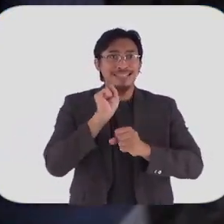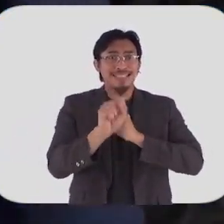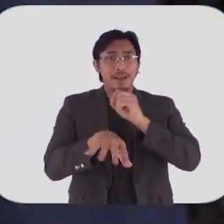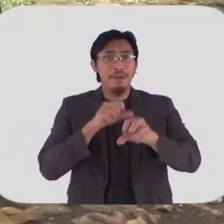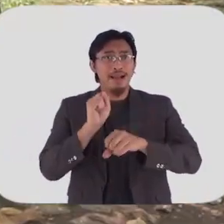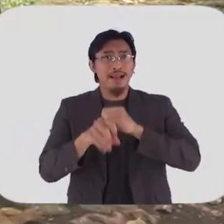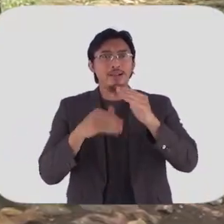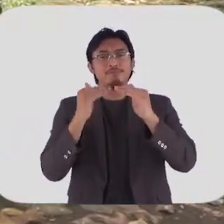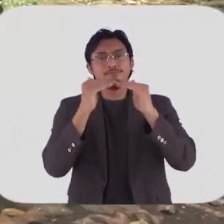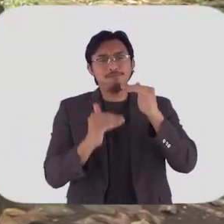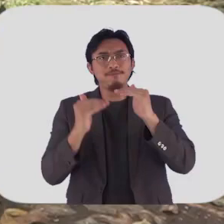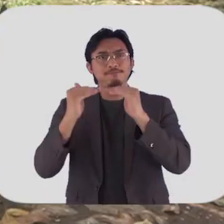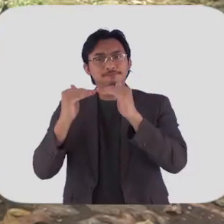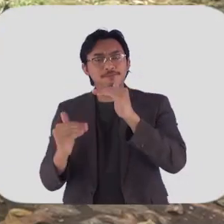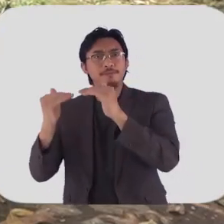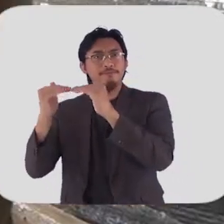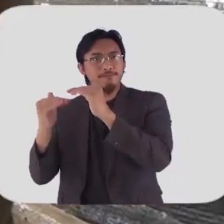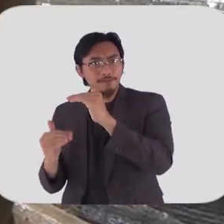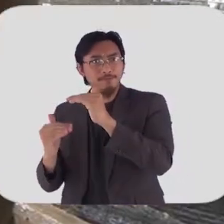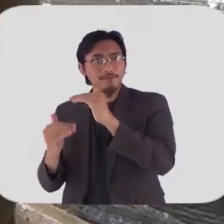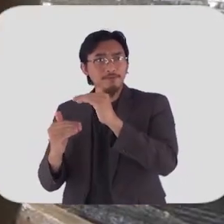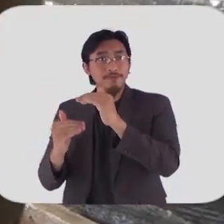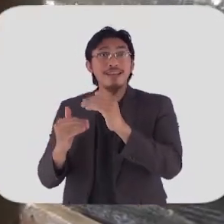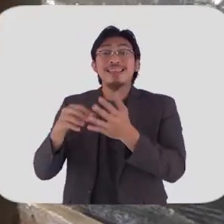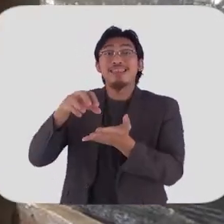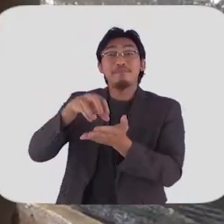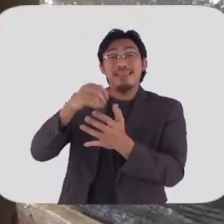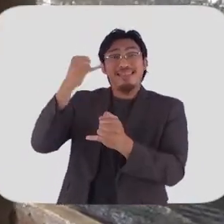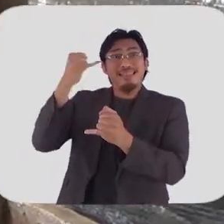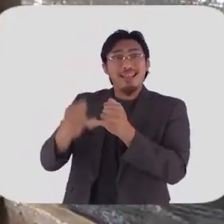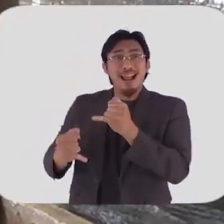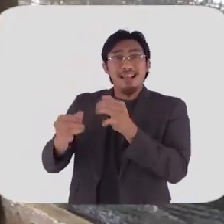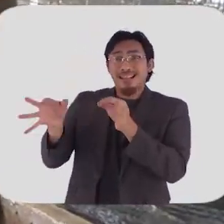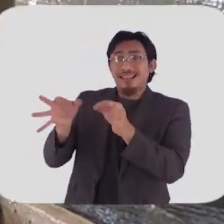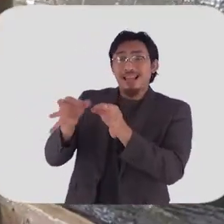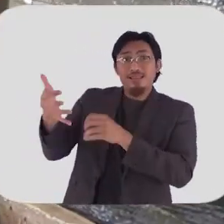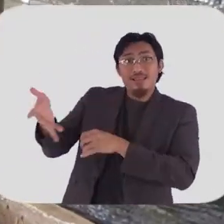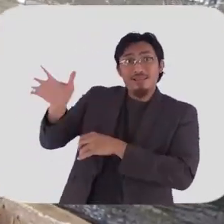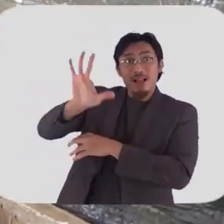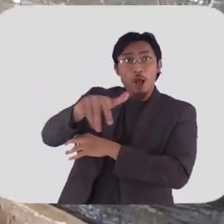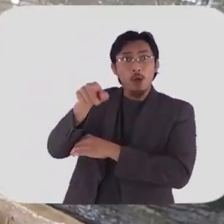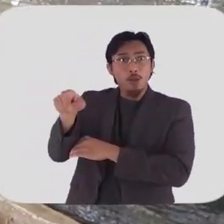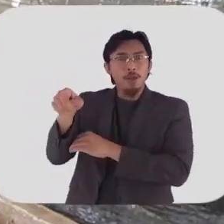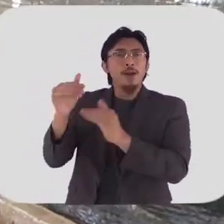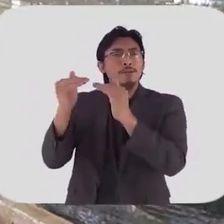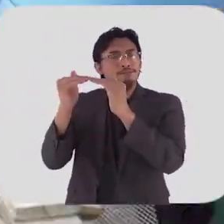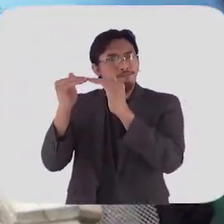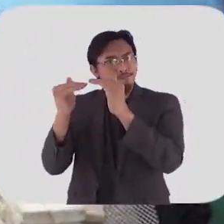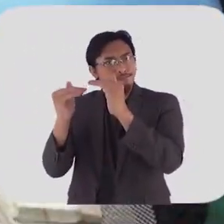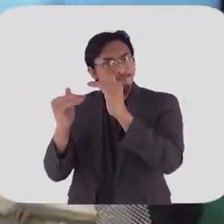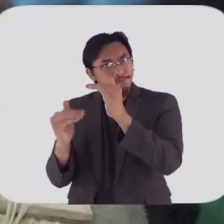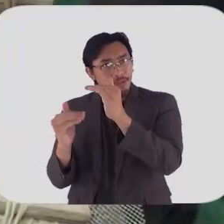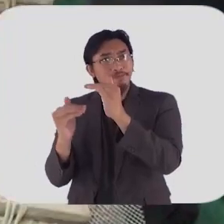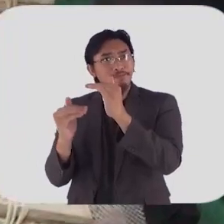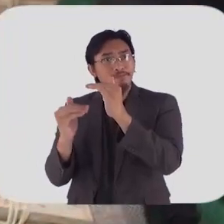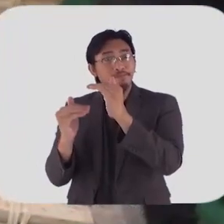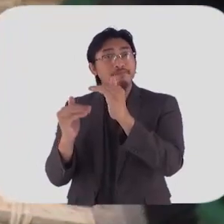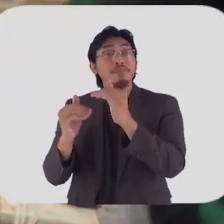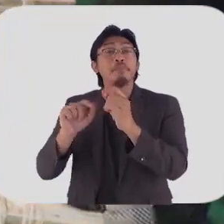Bahu-membahu mewujudkan pengurangan volume sampah yang berakhir di tempat pembuangan akhir atau bermuara di